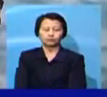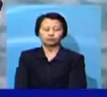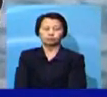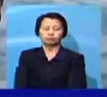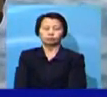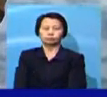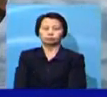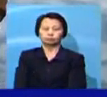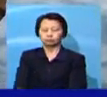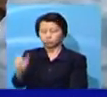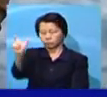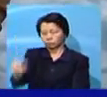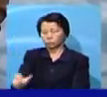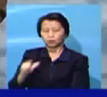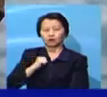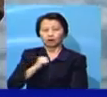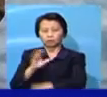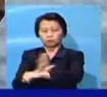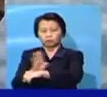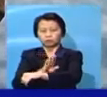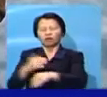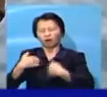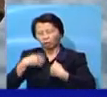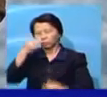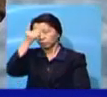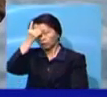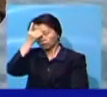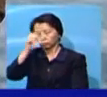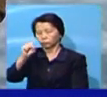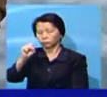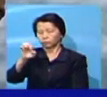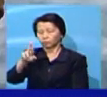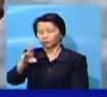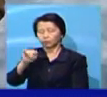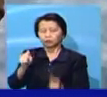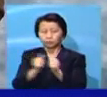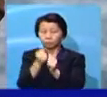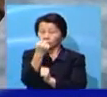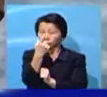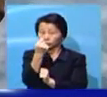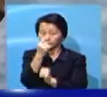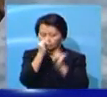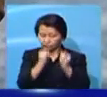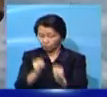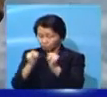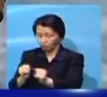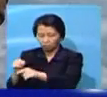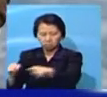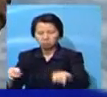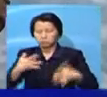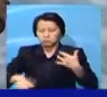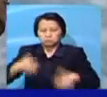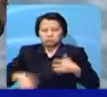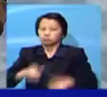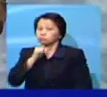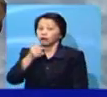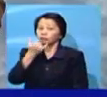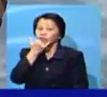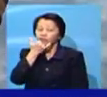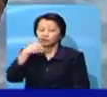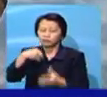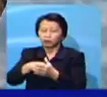Bu seorang ahli perniagaan bergelar Datuk Seri bersama-sama 11 lagi individu mengaku tidak bersalah di Mahkamah magistrate